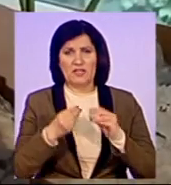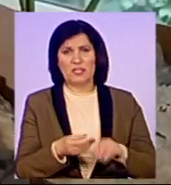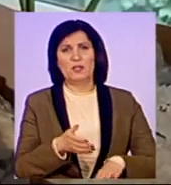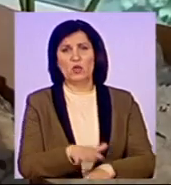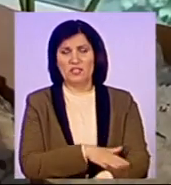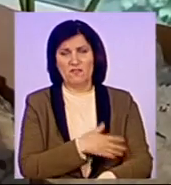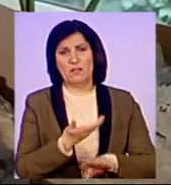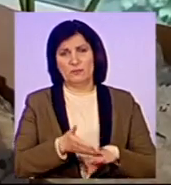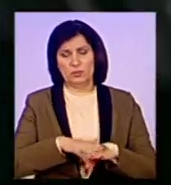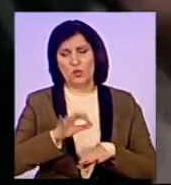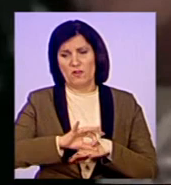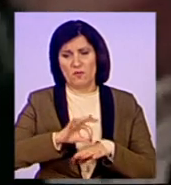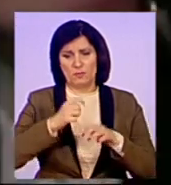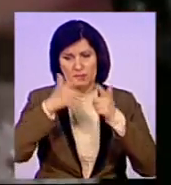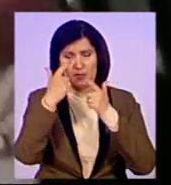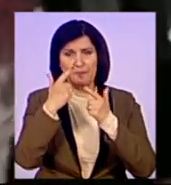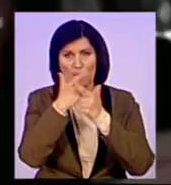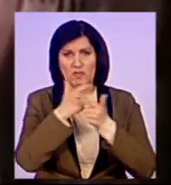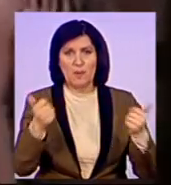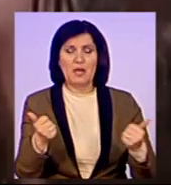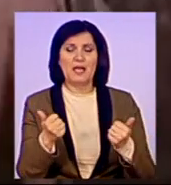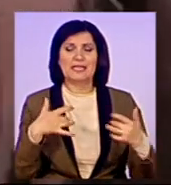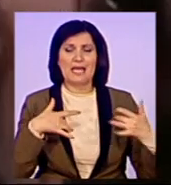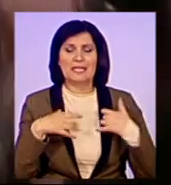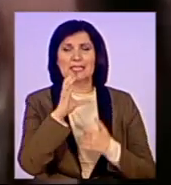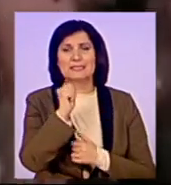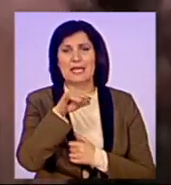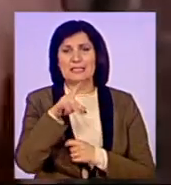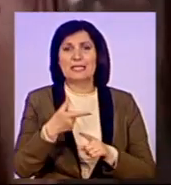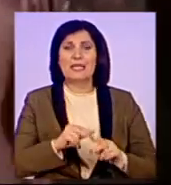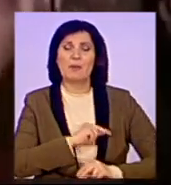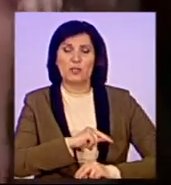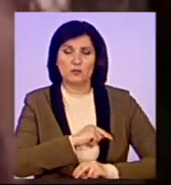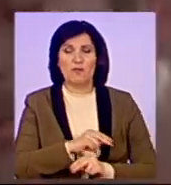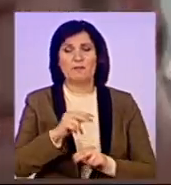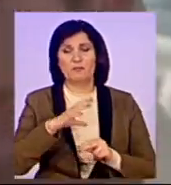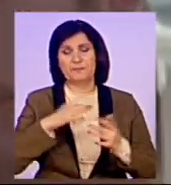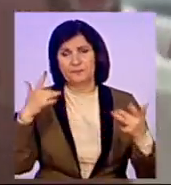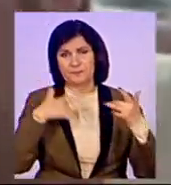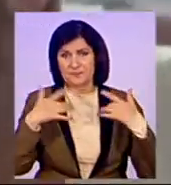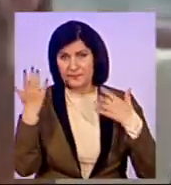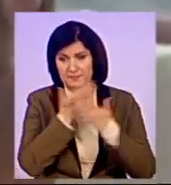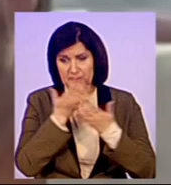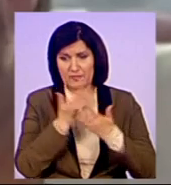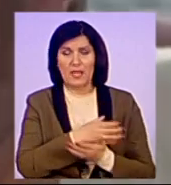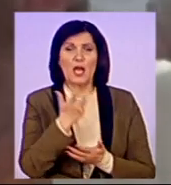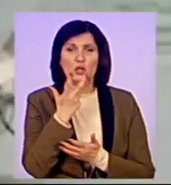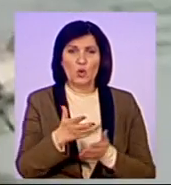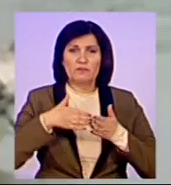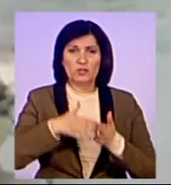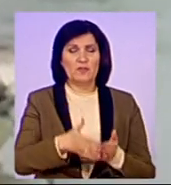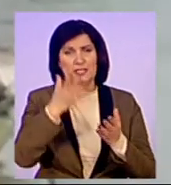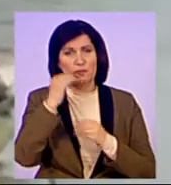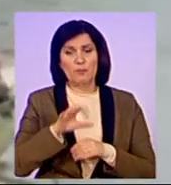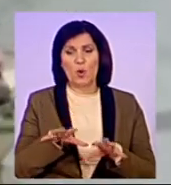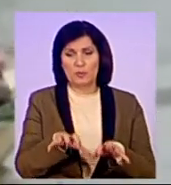це повідомляє Московський театр сатири, де працював актор. Державін відомий ролями у фільмах «Троє в човні, не кажучи про пса», «Наречений з Майами»